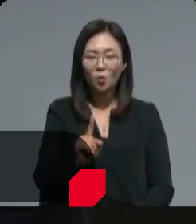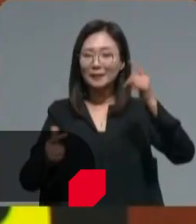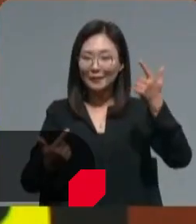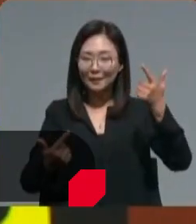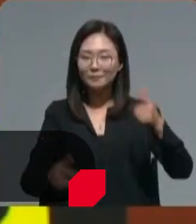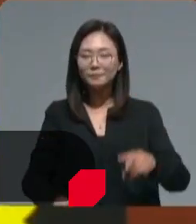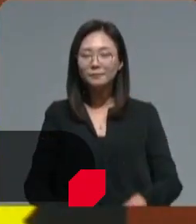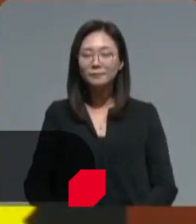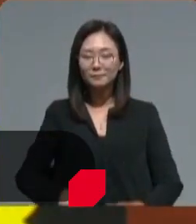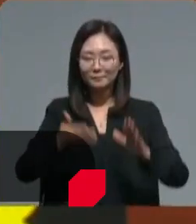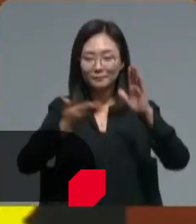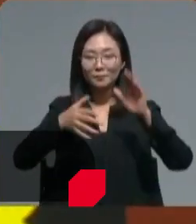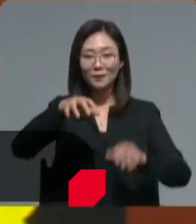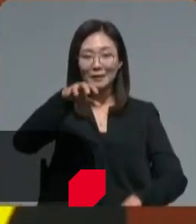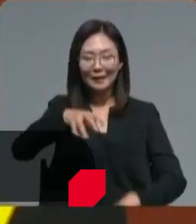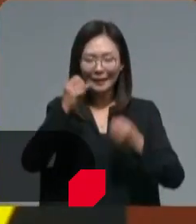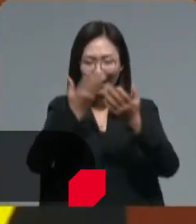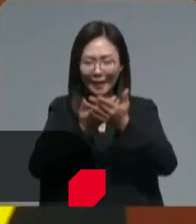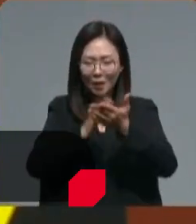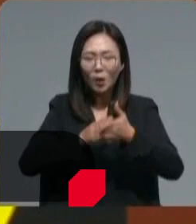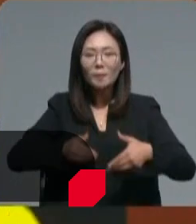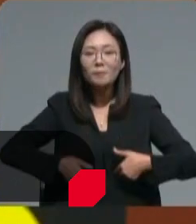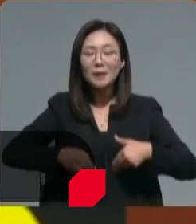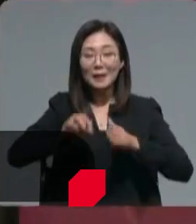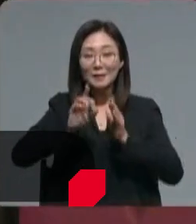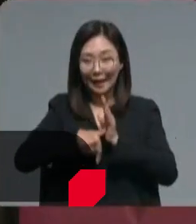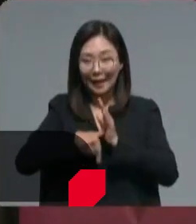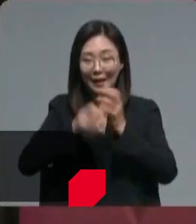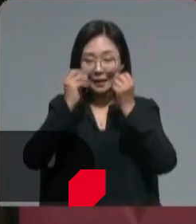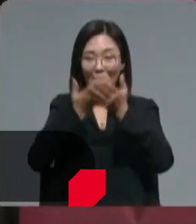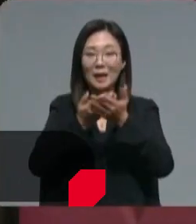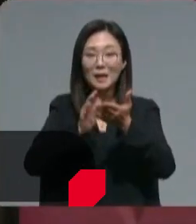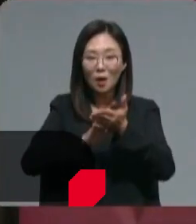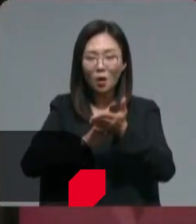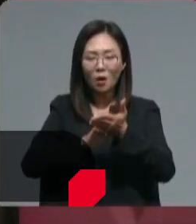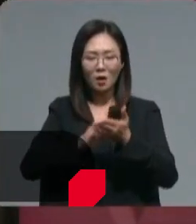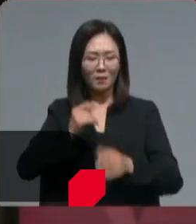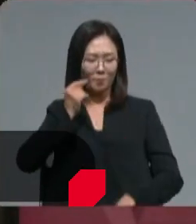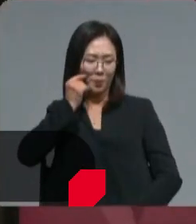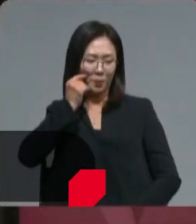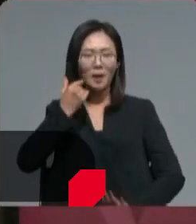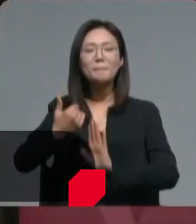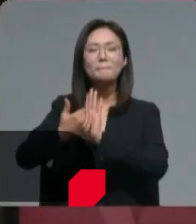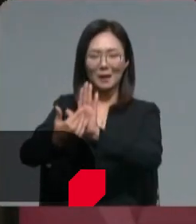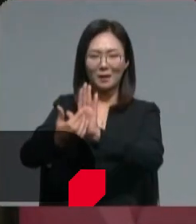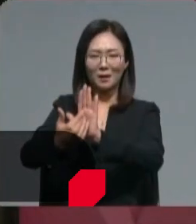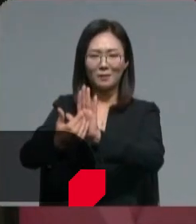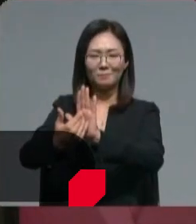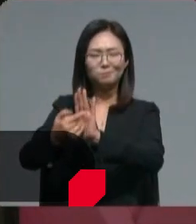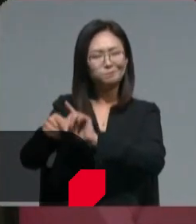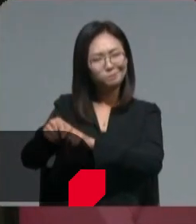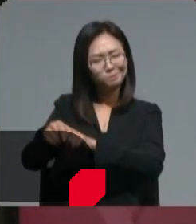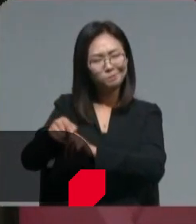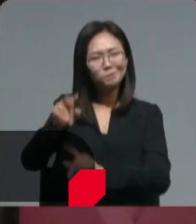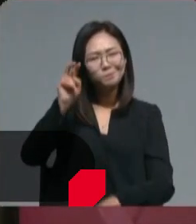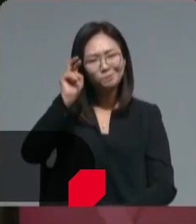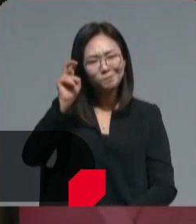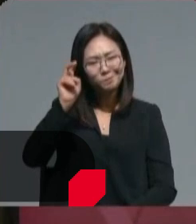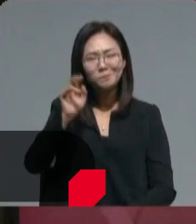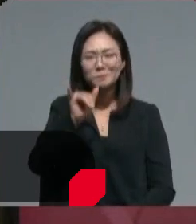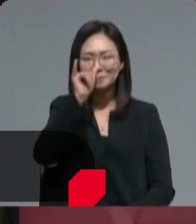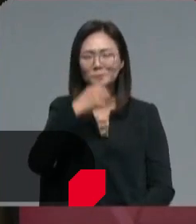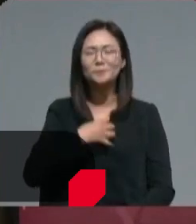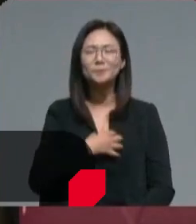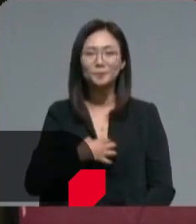사실 공공기관이 개혁이 필요할 때 그 개혁 하지 못하게 이렇게 막는 그런 여러